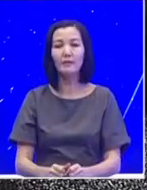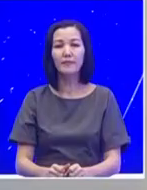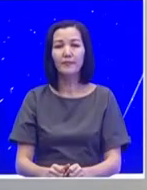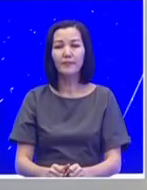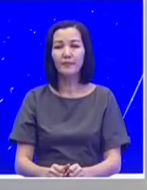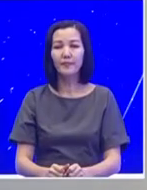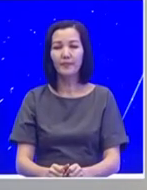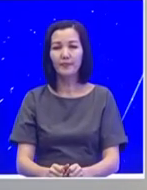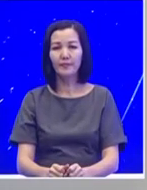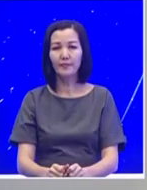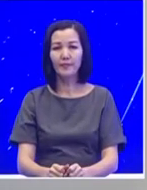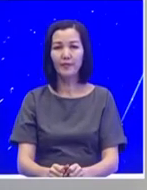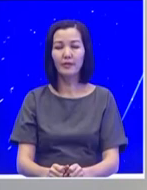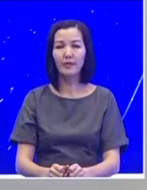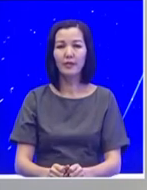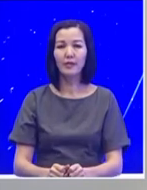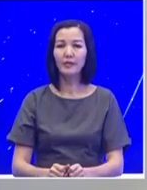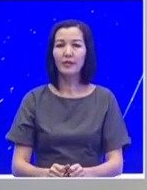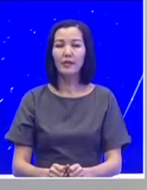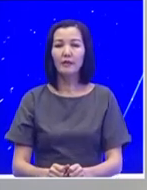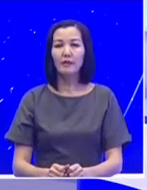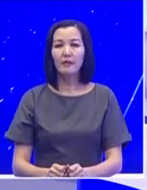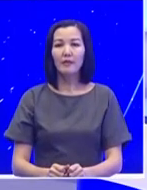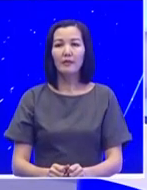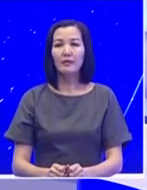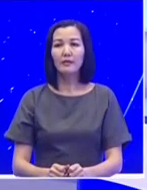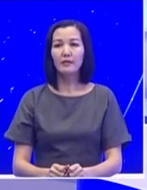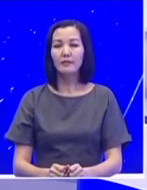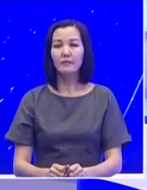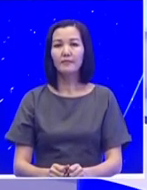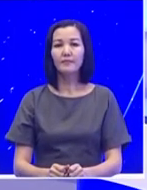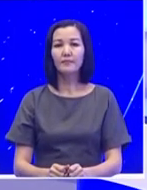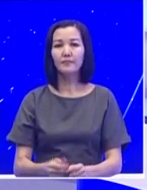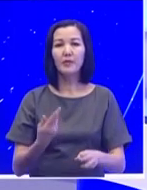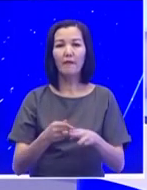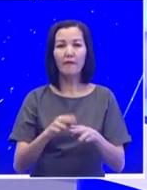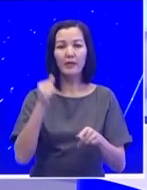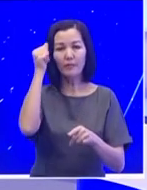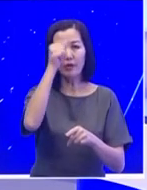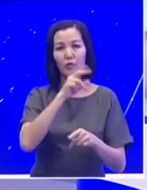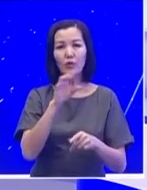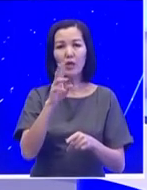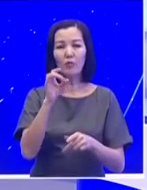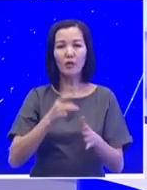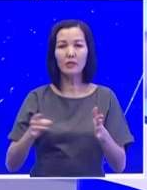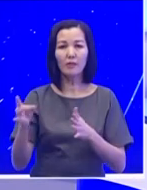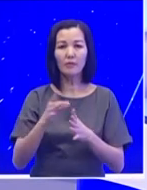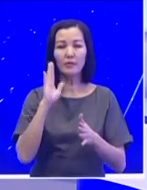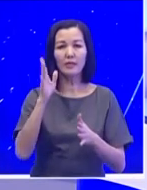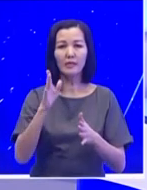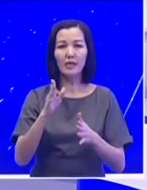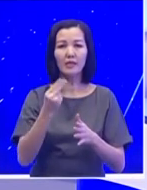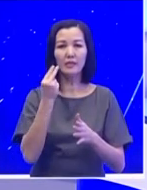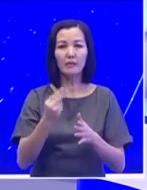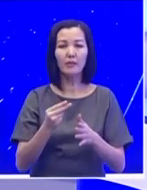Мейрханова, Жасулан Шенкинжи, телеканал ЖТСУ из Аксуйского района. В этом году в Кербулакском районе состоится запуск